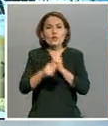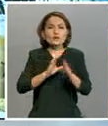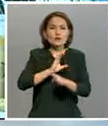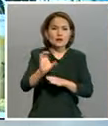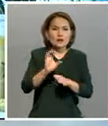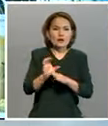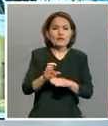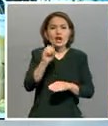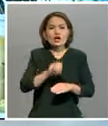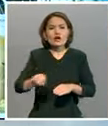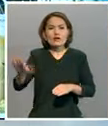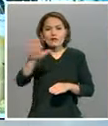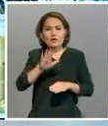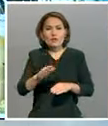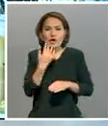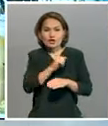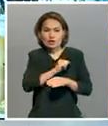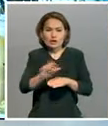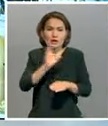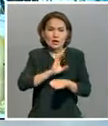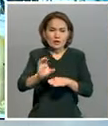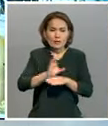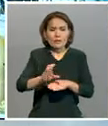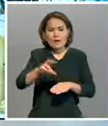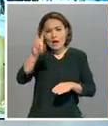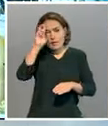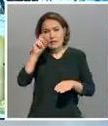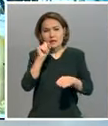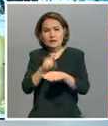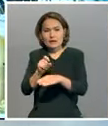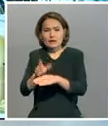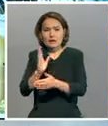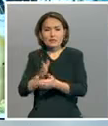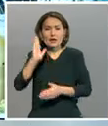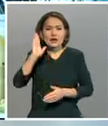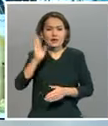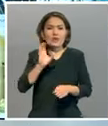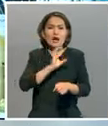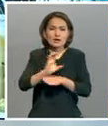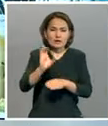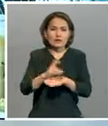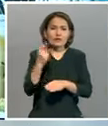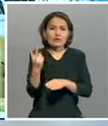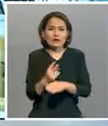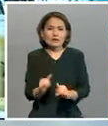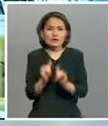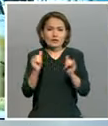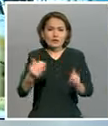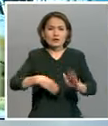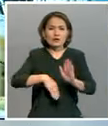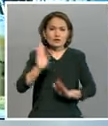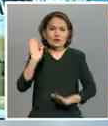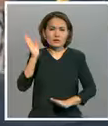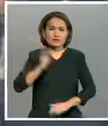елдерді айтпағанның өзінде Еуропаның төріндегі көптеген мемлекеттерге де жөнелтуде. Алдағы уақытта экспорт ауқымы одан әрі кеңейе түспекші.